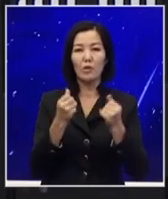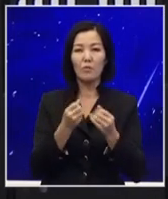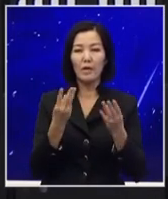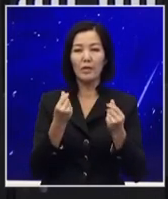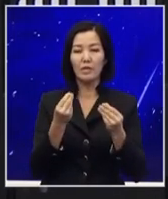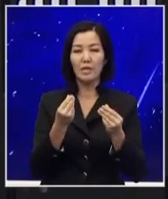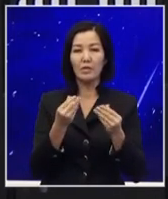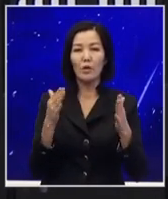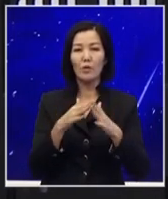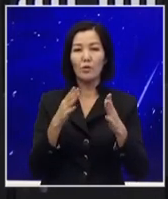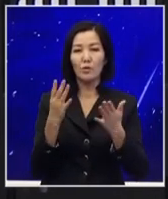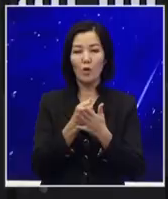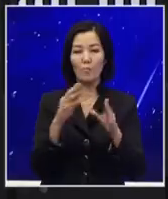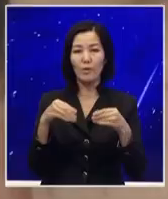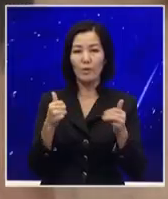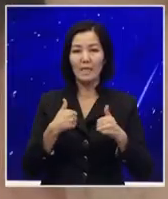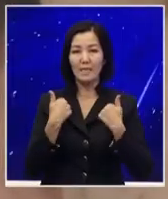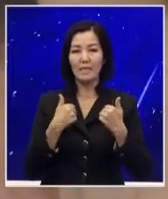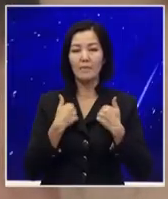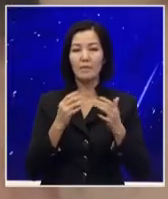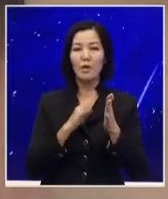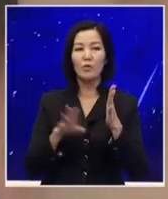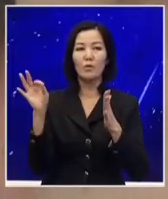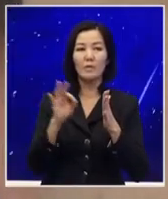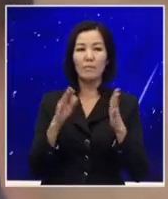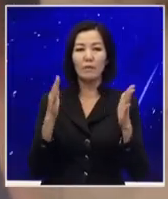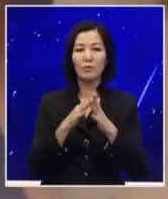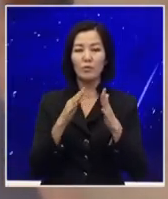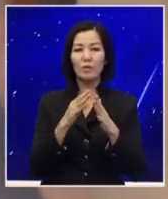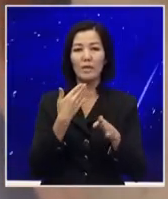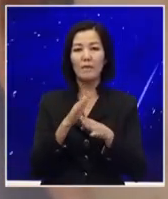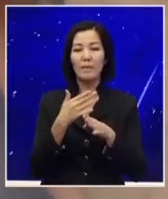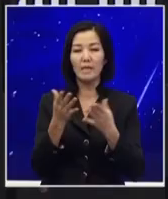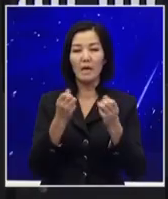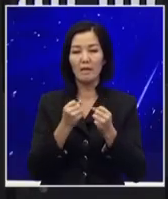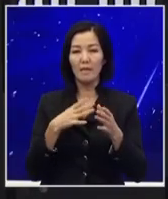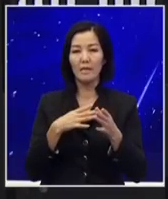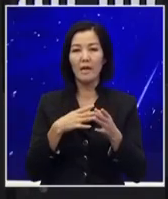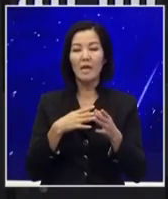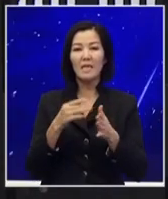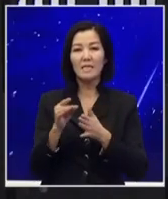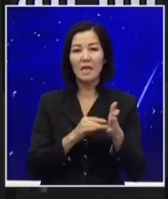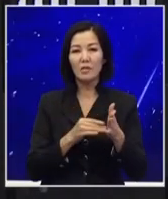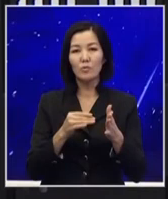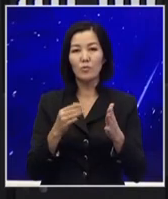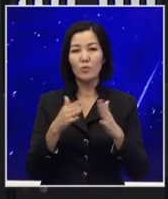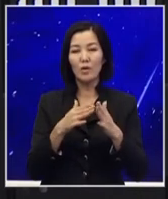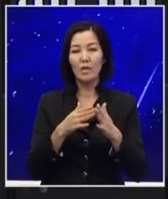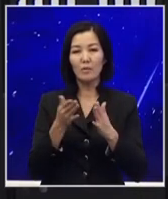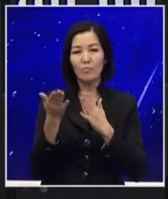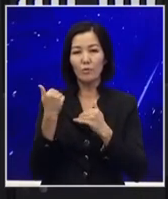қаржысына қарай баспана тауып беруге тырысамыз. Халықтың 90% баспананы ипотека арқылы алады. Ал қолма-қол алатындар бұрынғы үйлерін